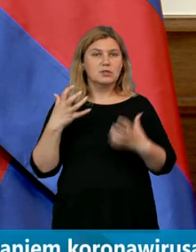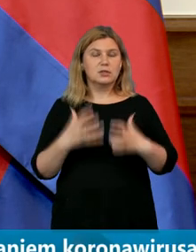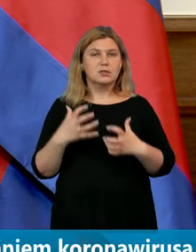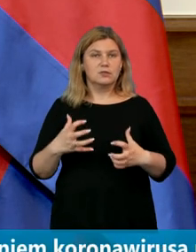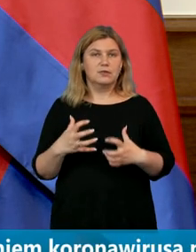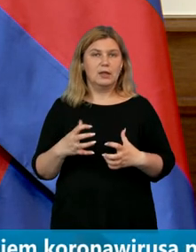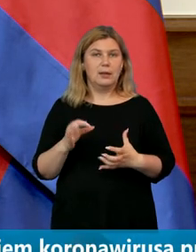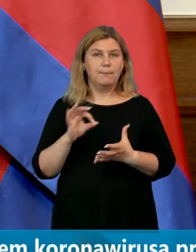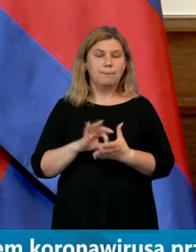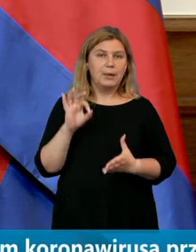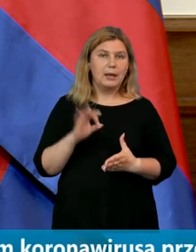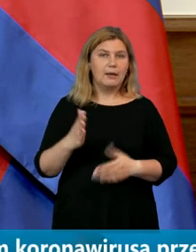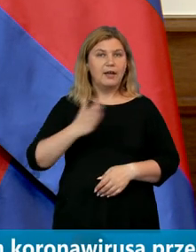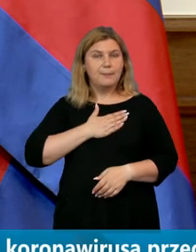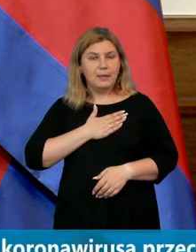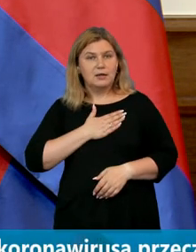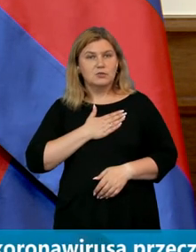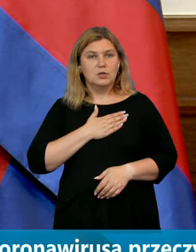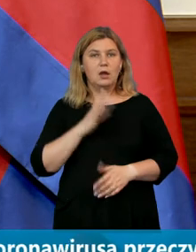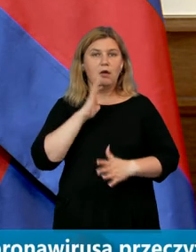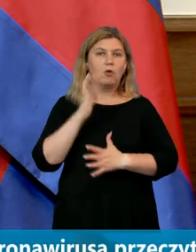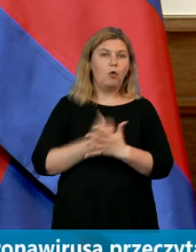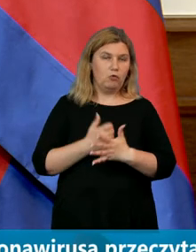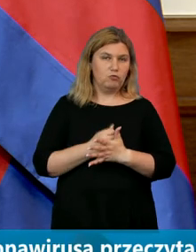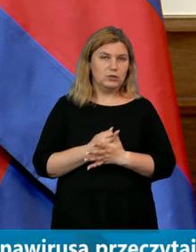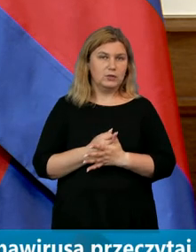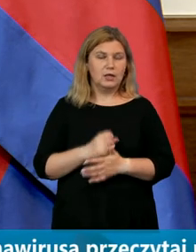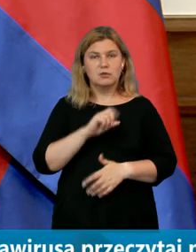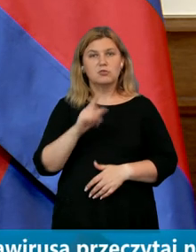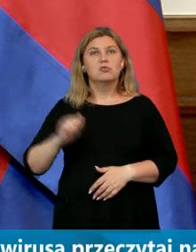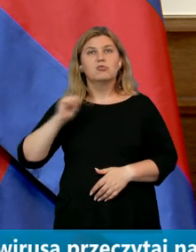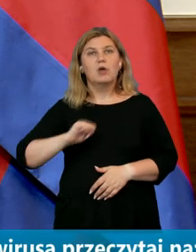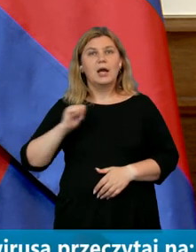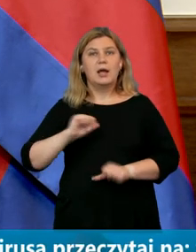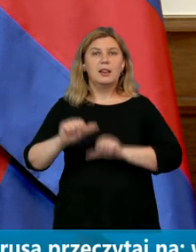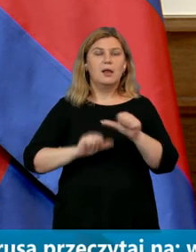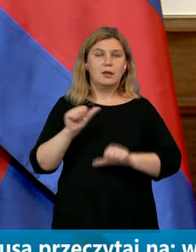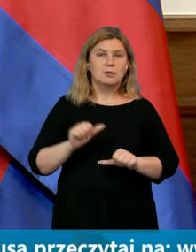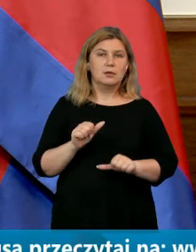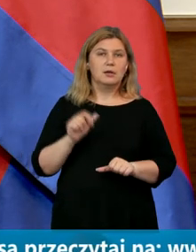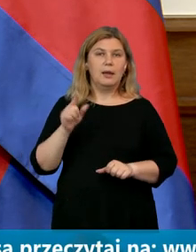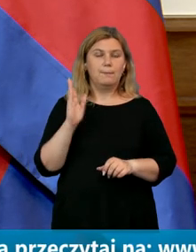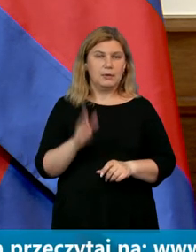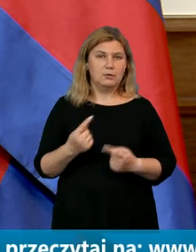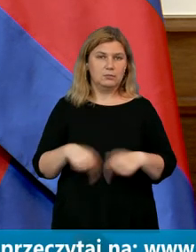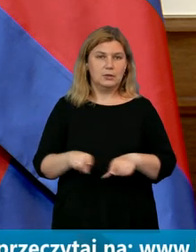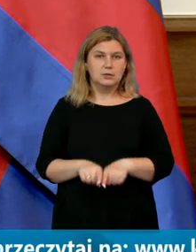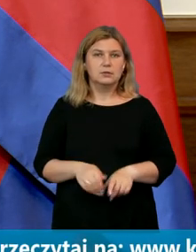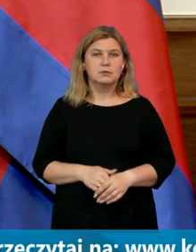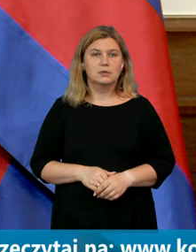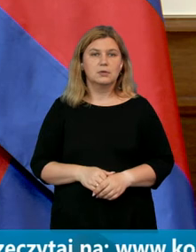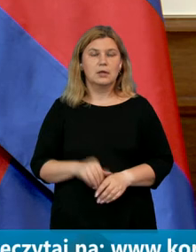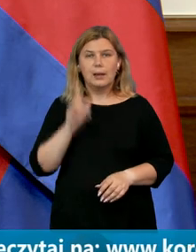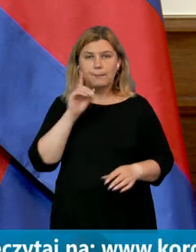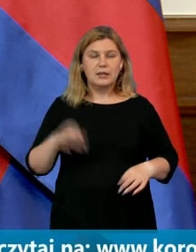pewne rzeczy mieć, z nich korzystać, niż czekać ileś lat, aż będą zrealizowane. Pan